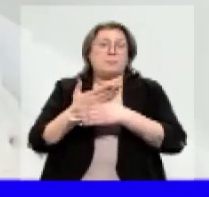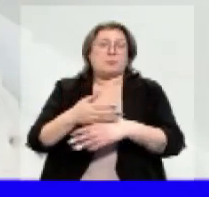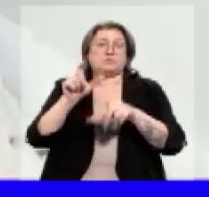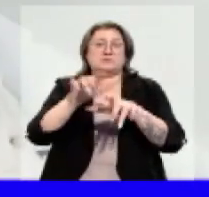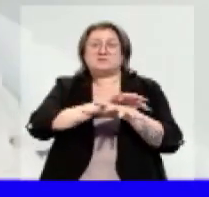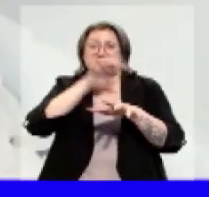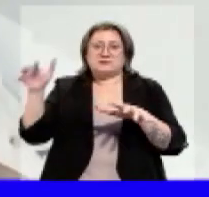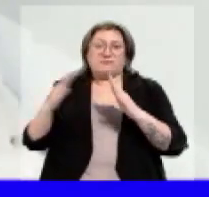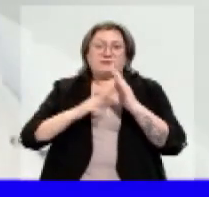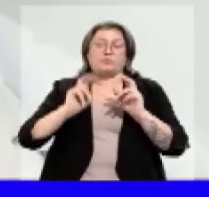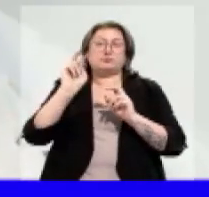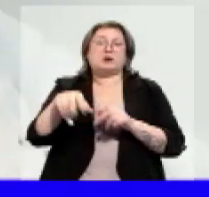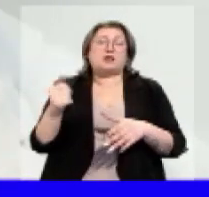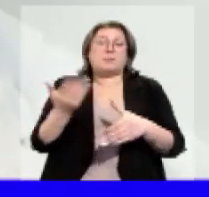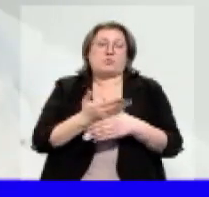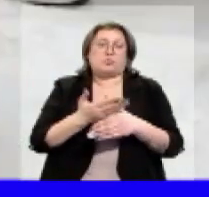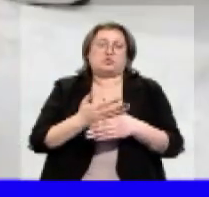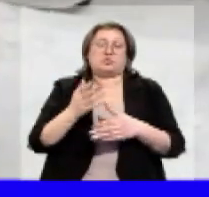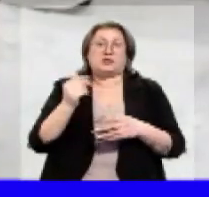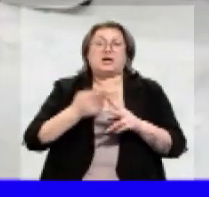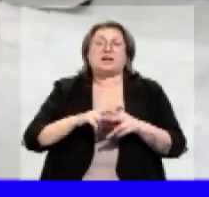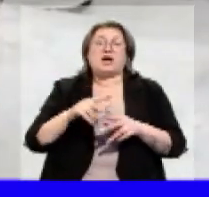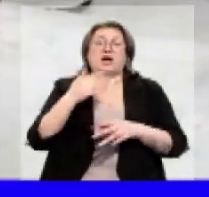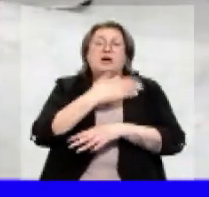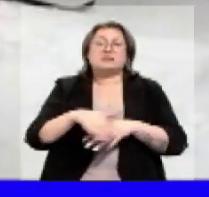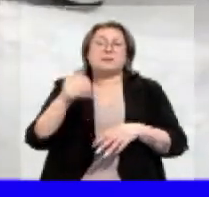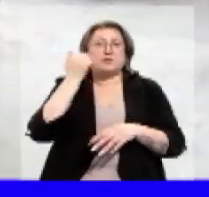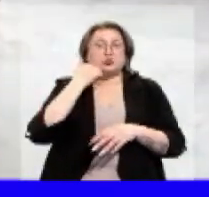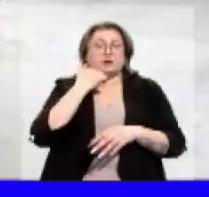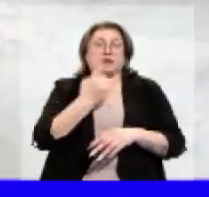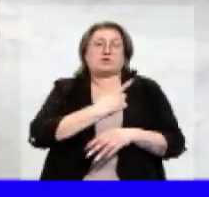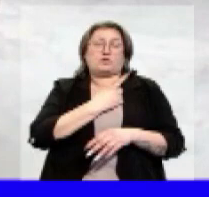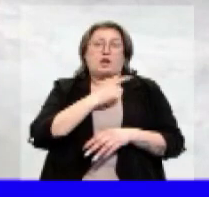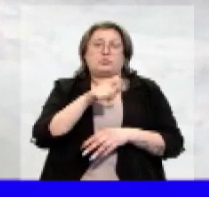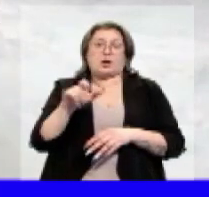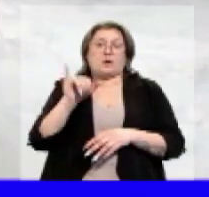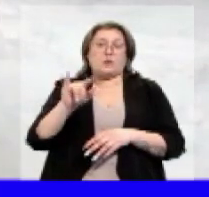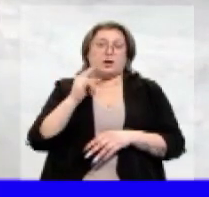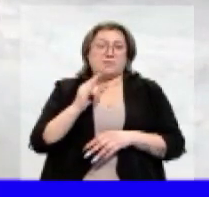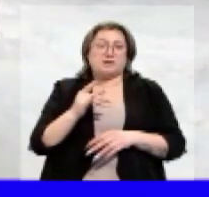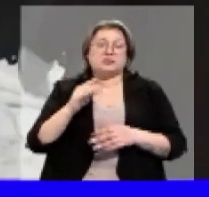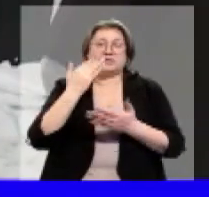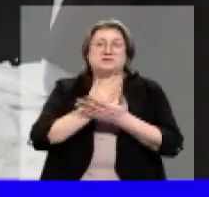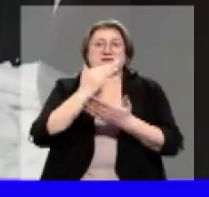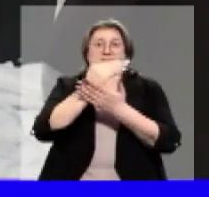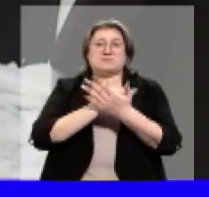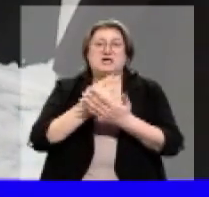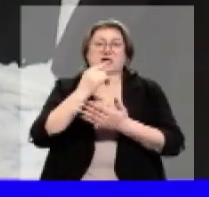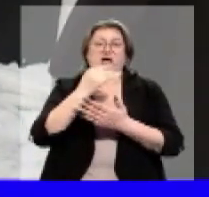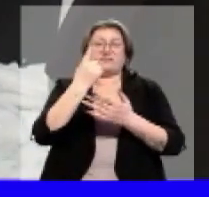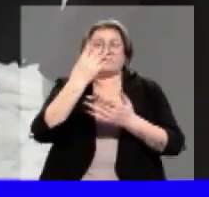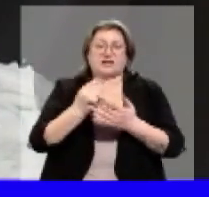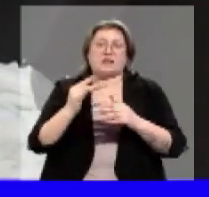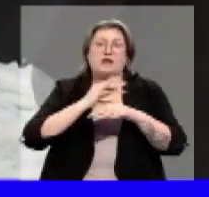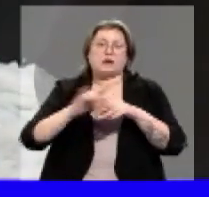снегу дворов, пришли на помощь. Как правило, это адреса пожилых, одиноких людей. У ребят составлен график в день